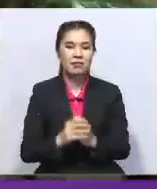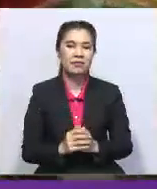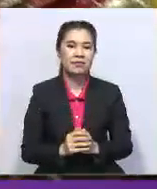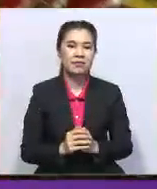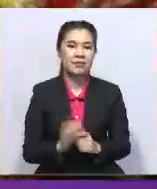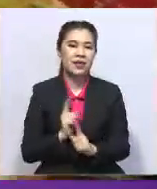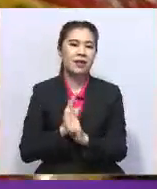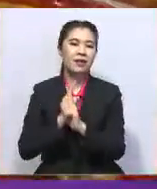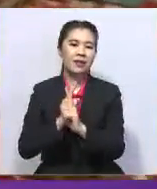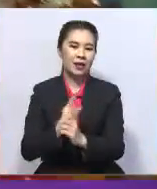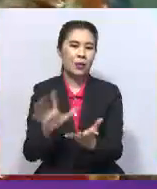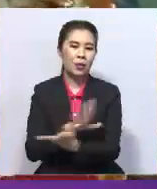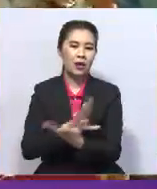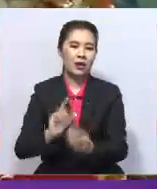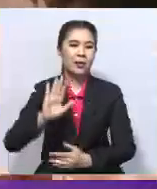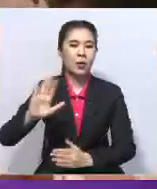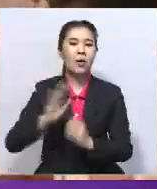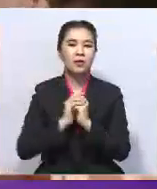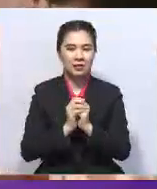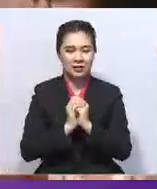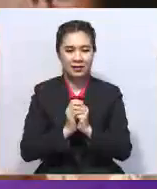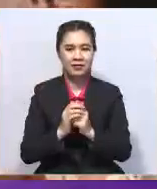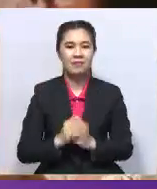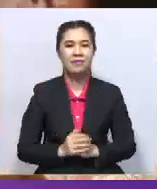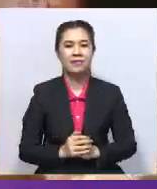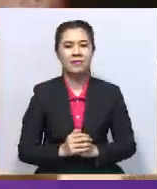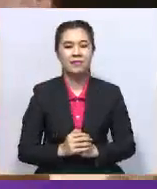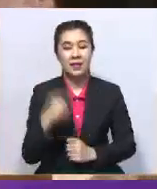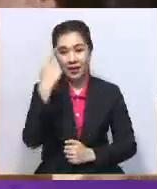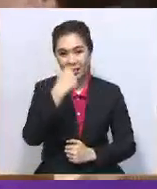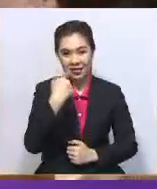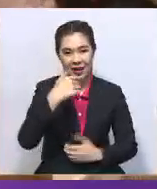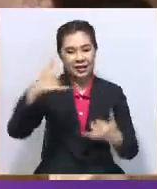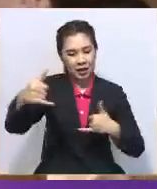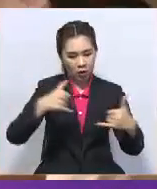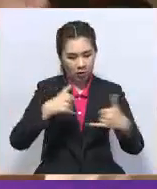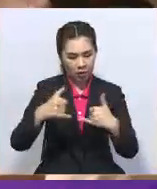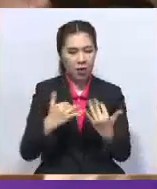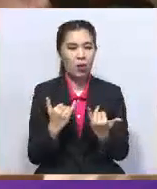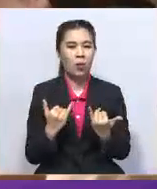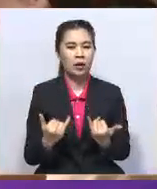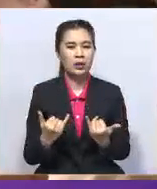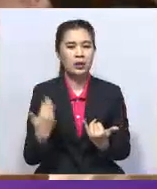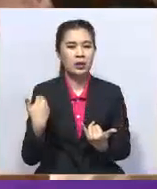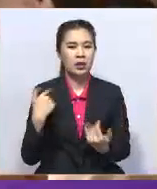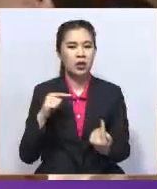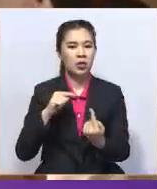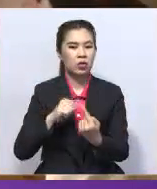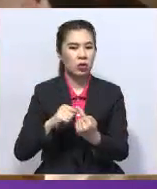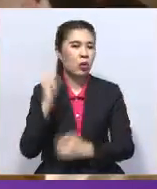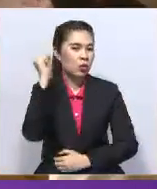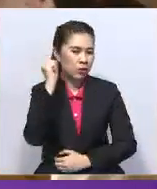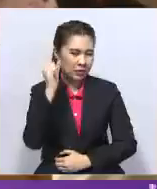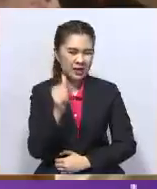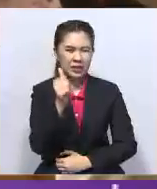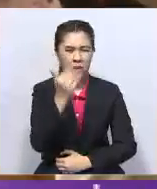ตามประเพณีของชาวจีนค่ะสำหรับใครที่จะมาย่านเยาวราชในวันนี้ค่ะแนะนำว่าให้ใช้ขนส่งสาธารณะ